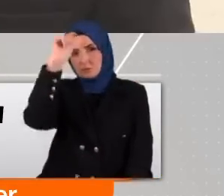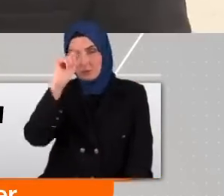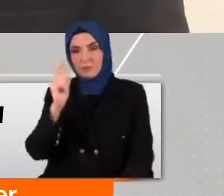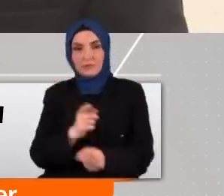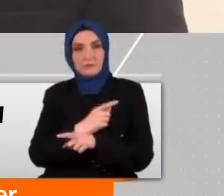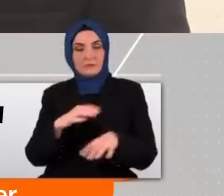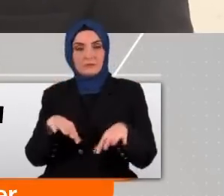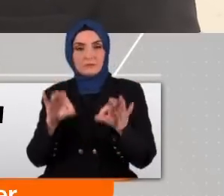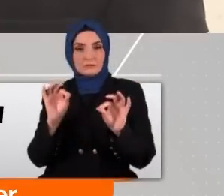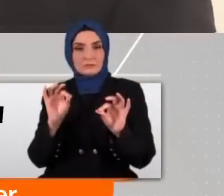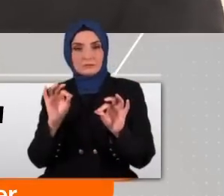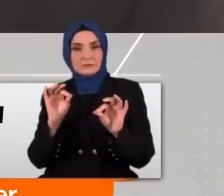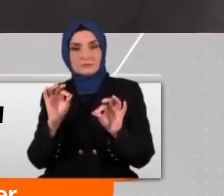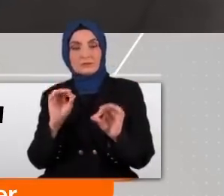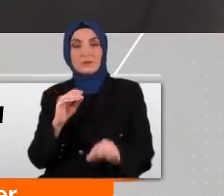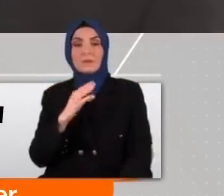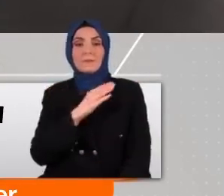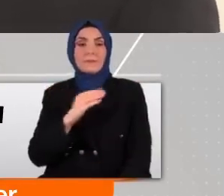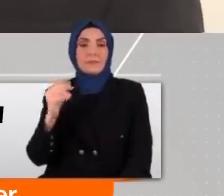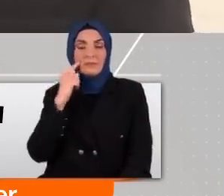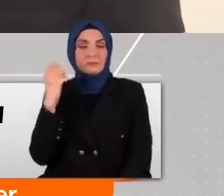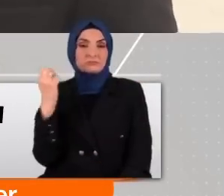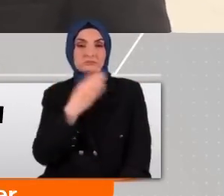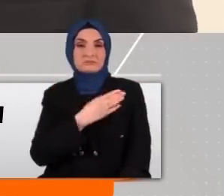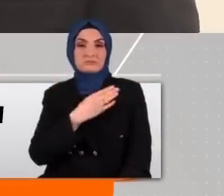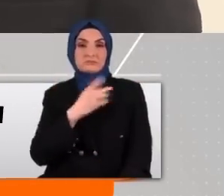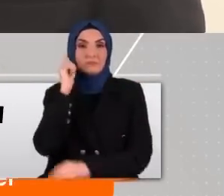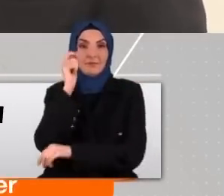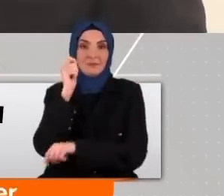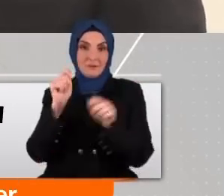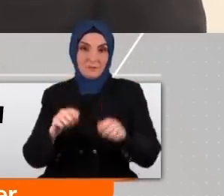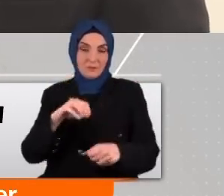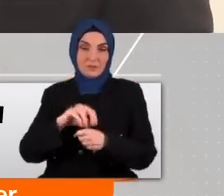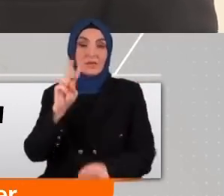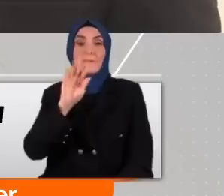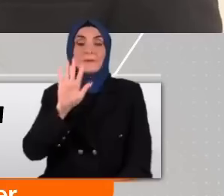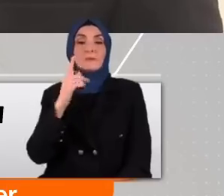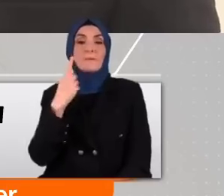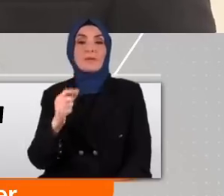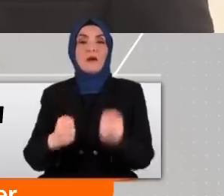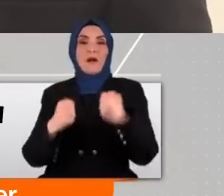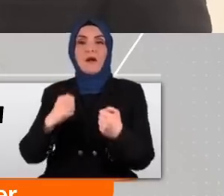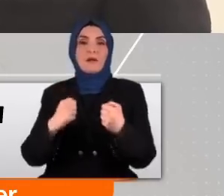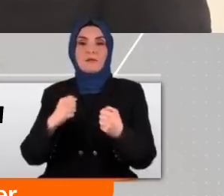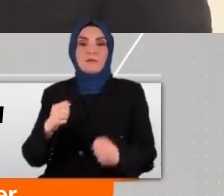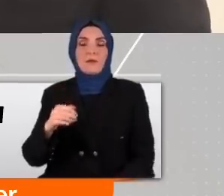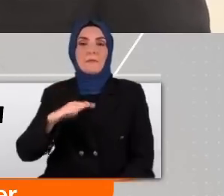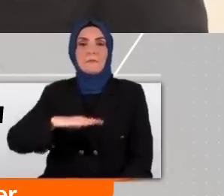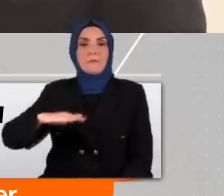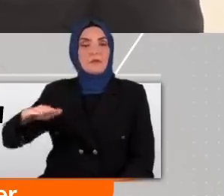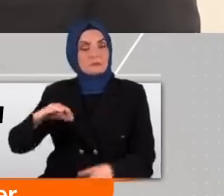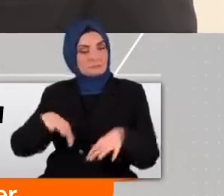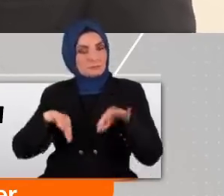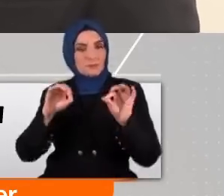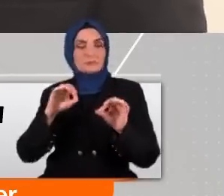mevcut. Milyonluk miting gerçekleştirebilmek için 25 bin aracın parklanma alanları, alana ulaştıklarında imkanlarının temin edilmesi